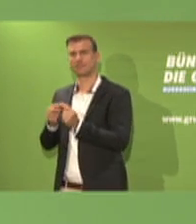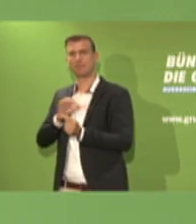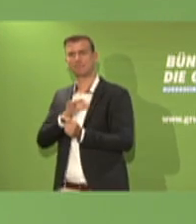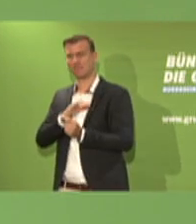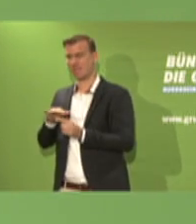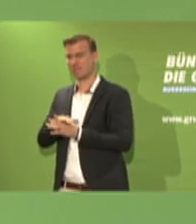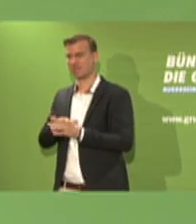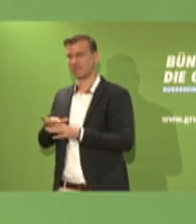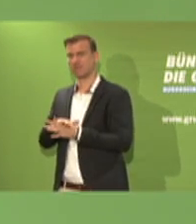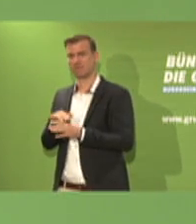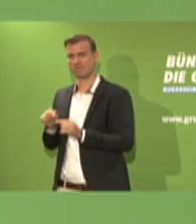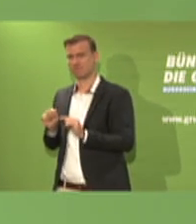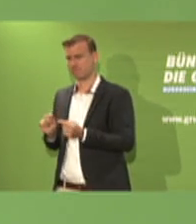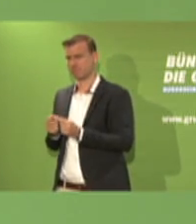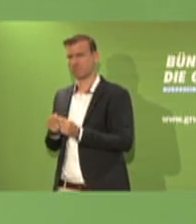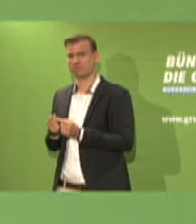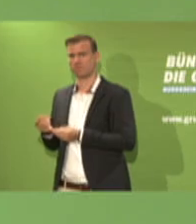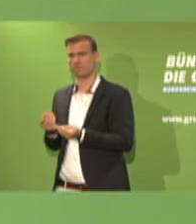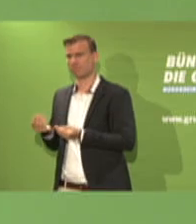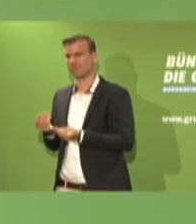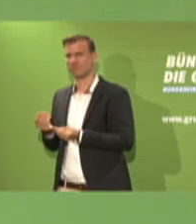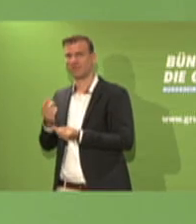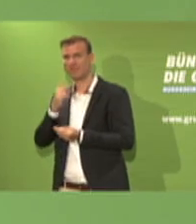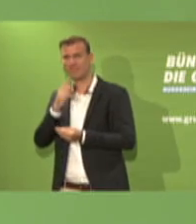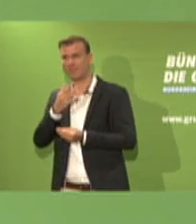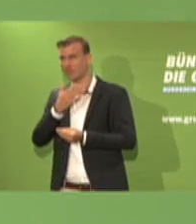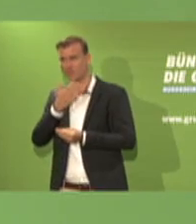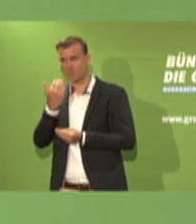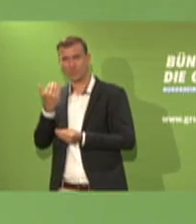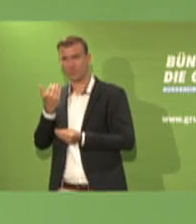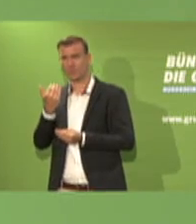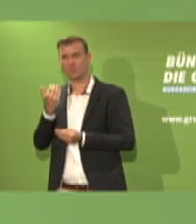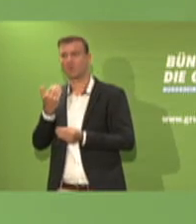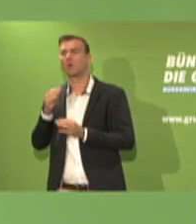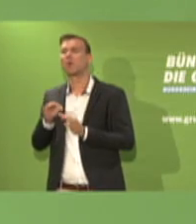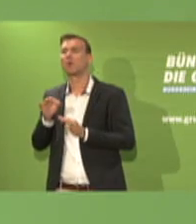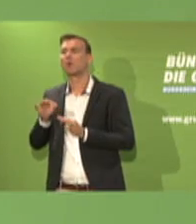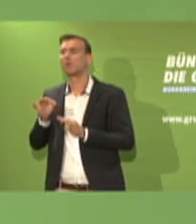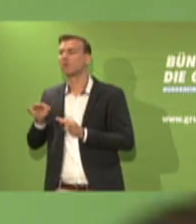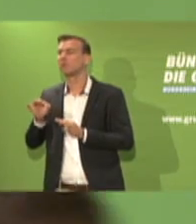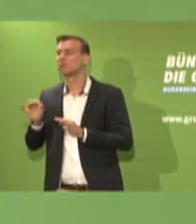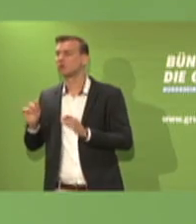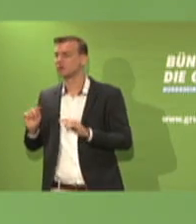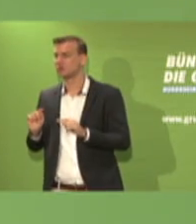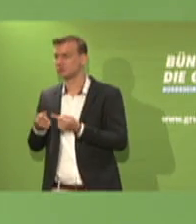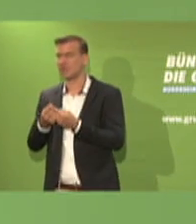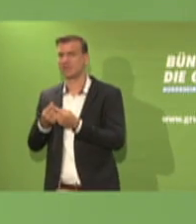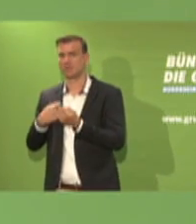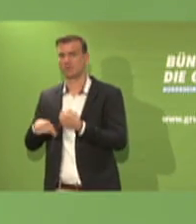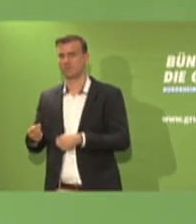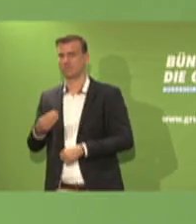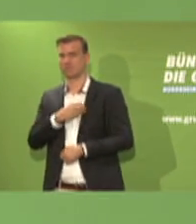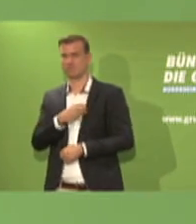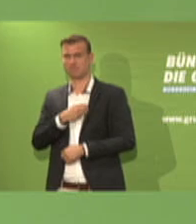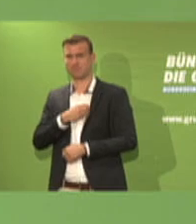sich engagieren. Wenn es denen nicht gelingt, ganz gelegentlich ihre Streitigkeiten auf den Wegen